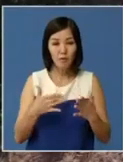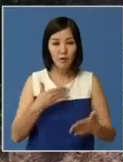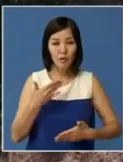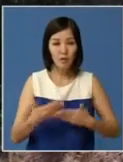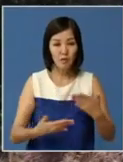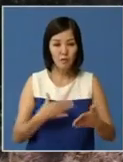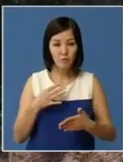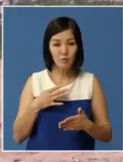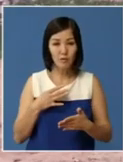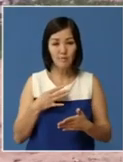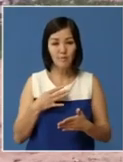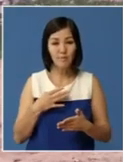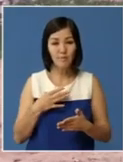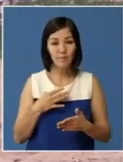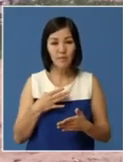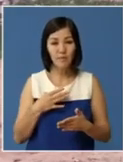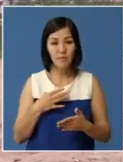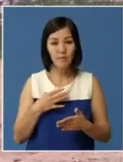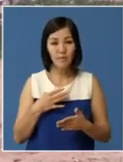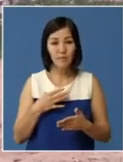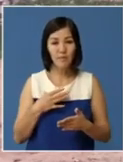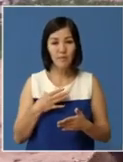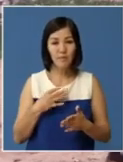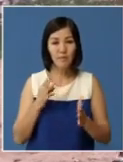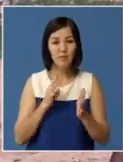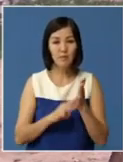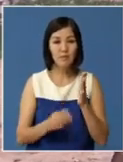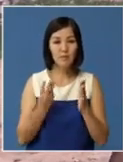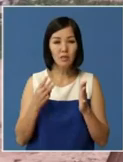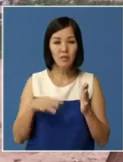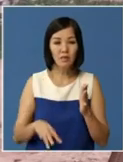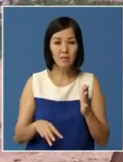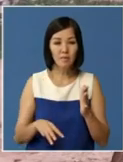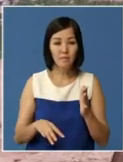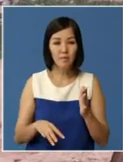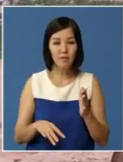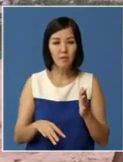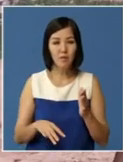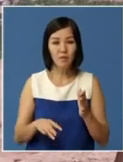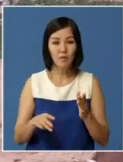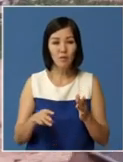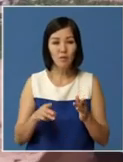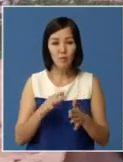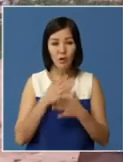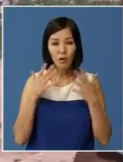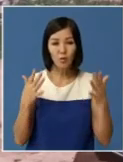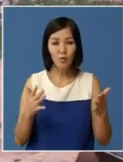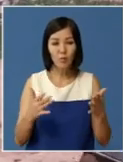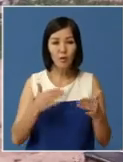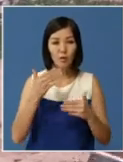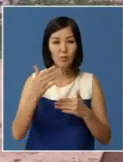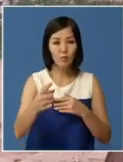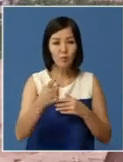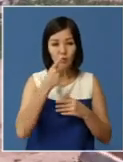жорыққа шығатын уақыттарым болады. 80 шақырым немесе одан да көп шақырымдарға